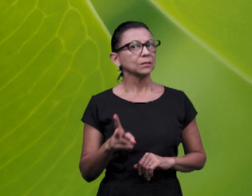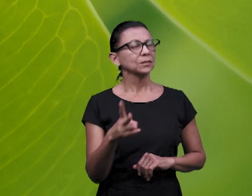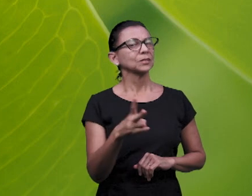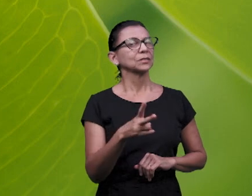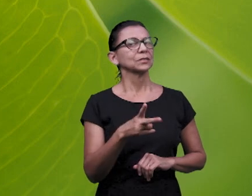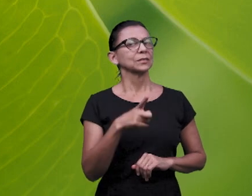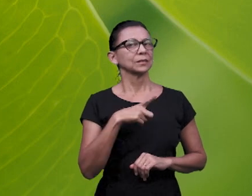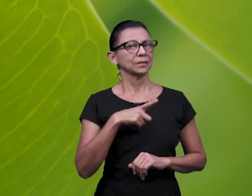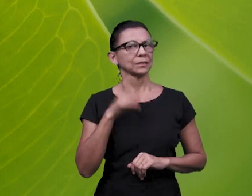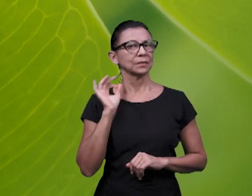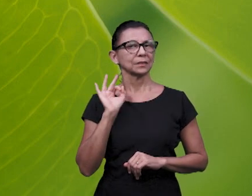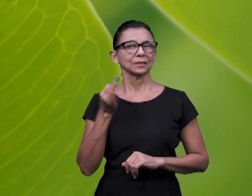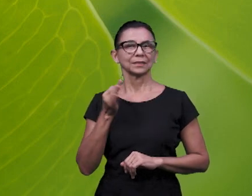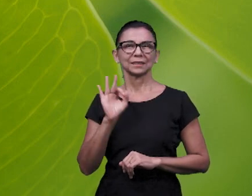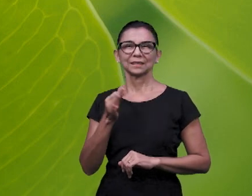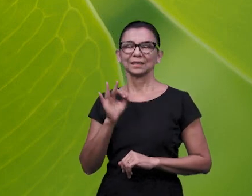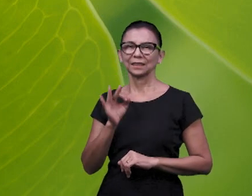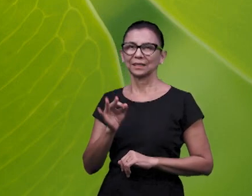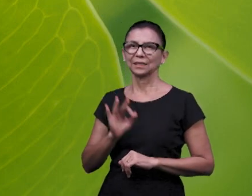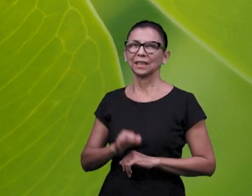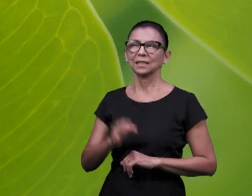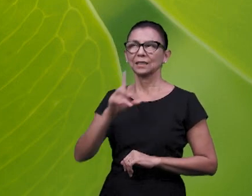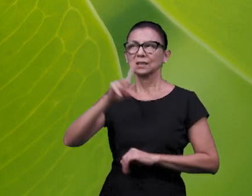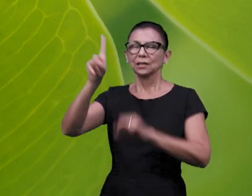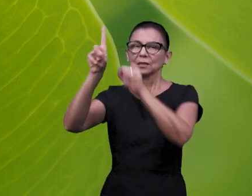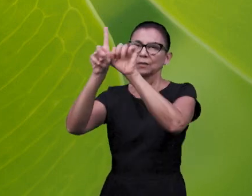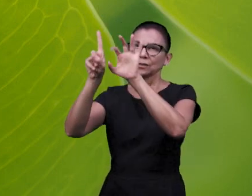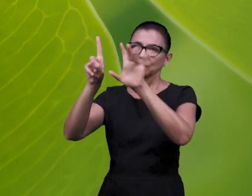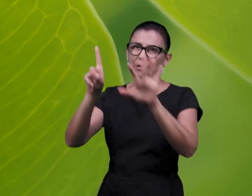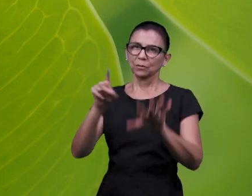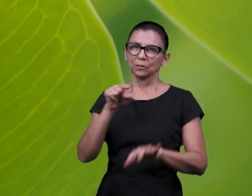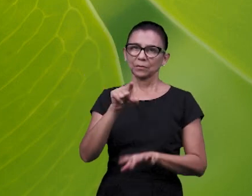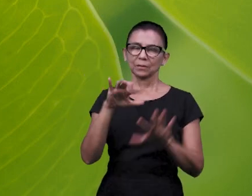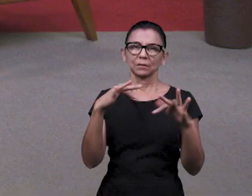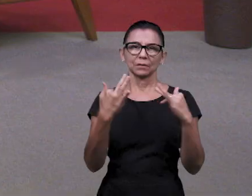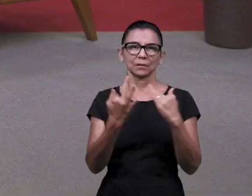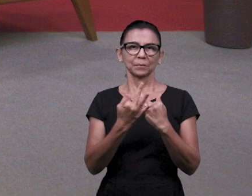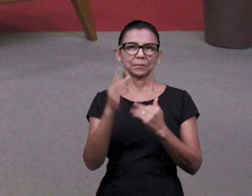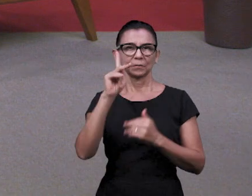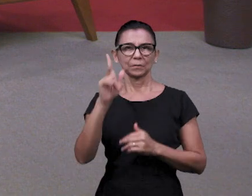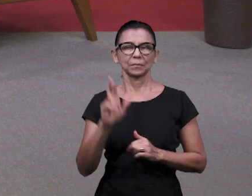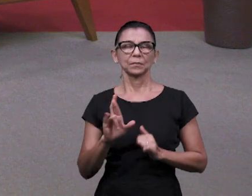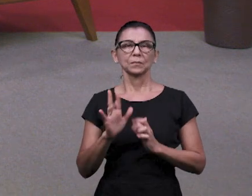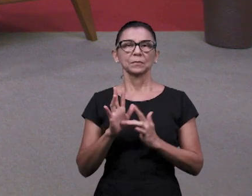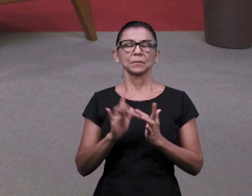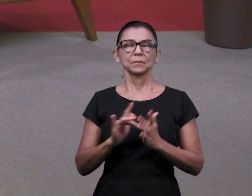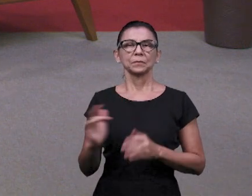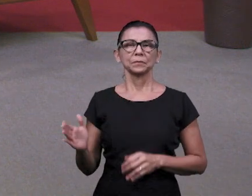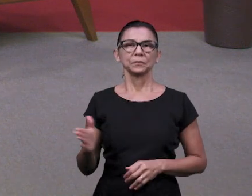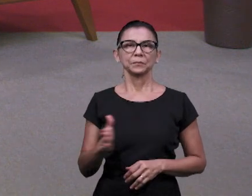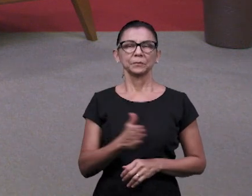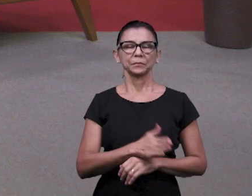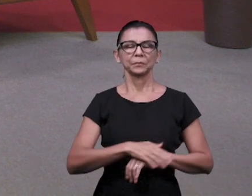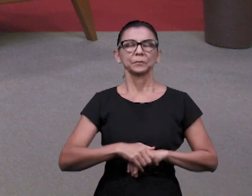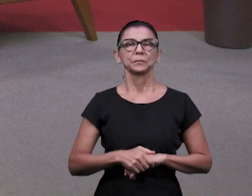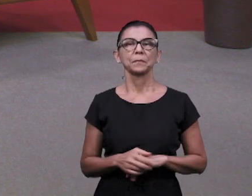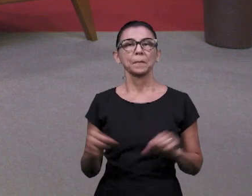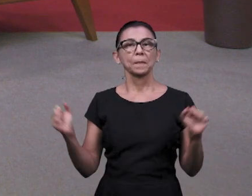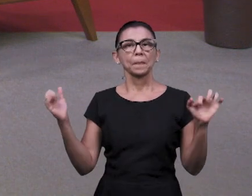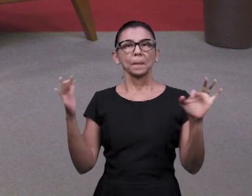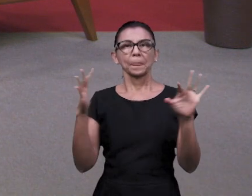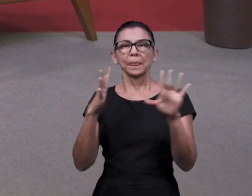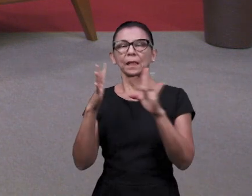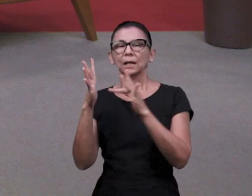continuez à assister. Je suis certain qu'il y aura beaucoup de bénédictions pour vous et votre famille. La paix du Seigneur. Gloire à Jésus. Merci à notre